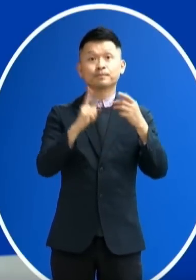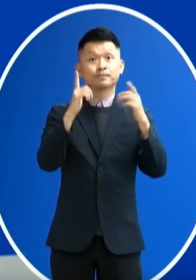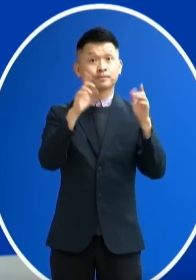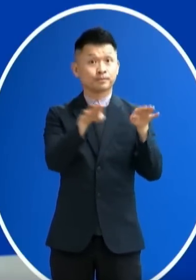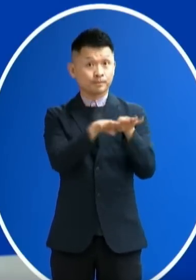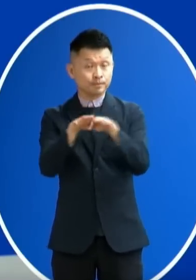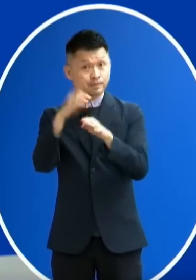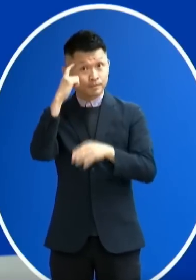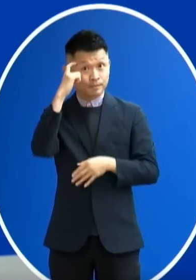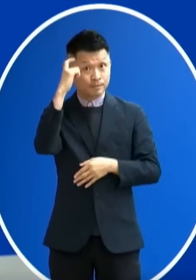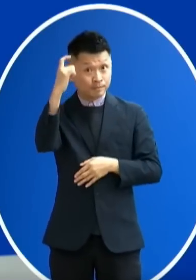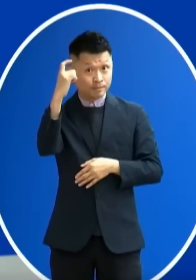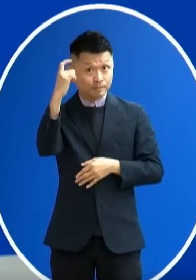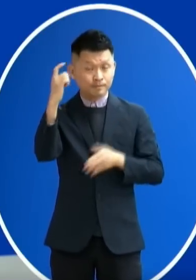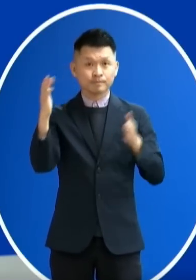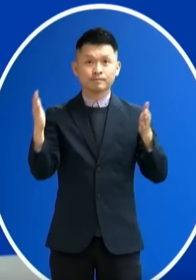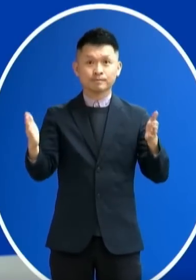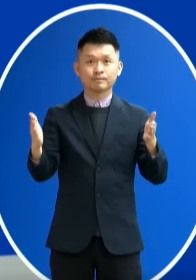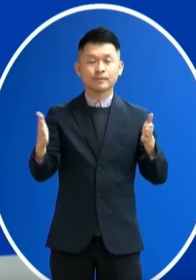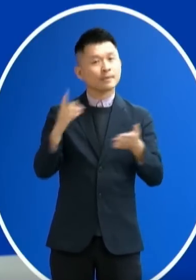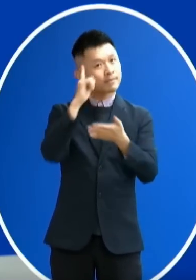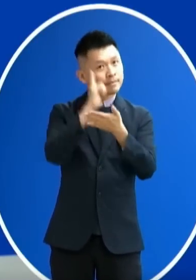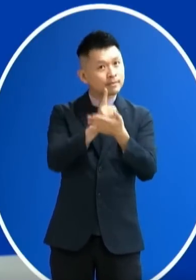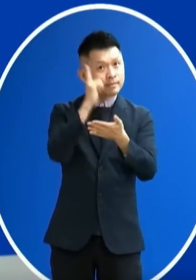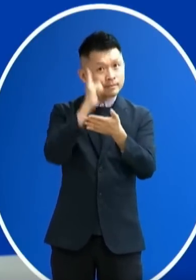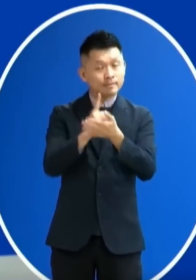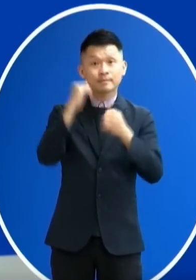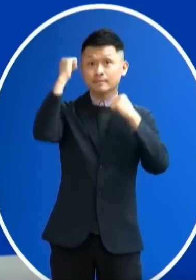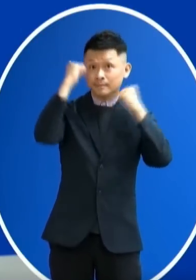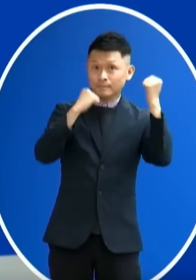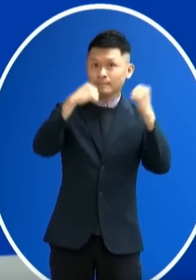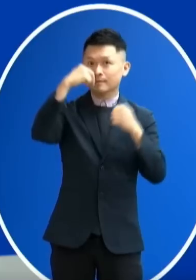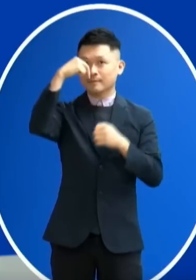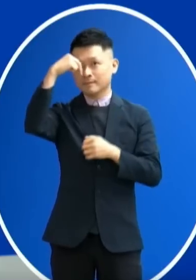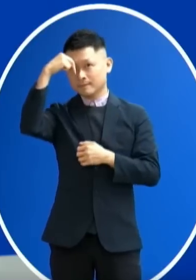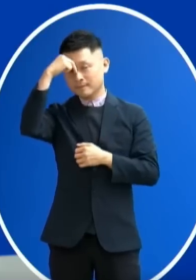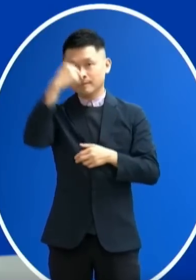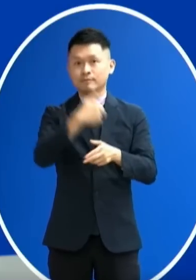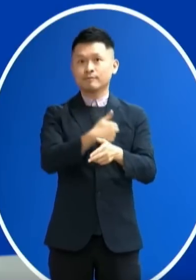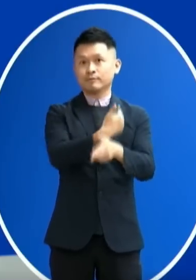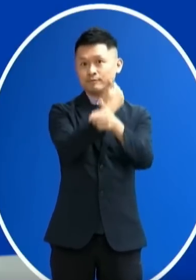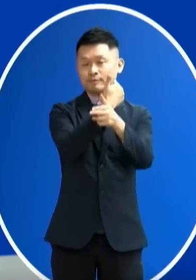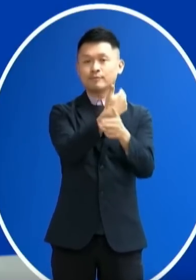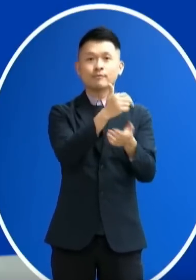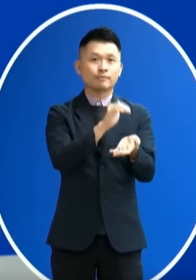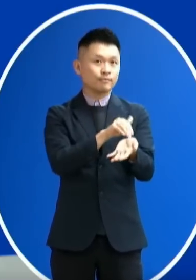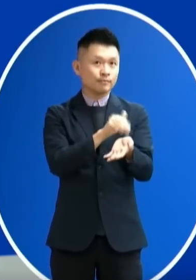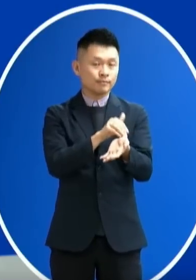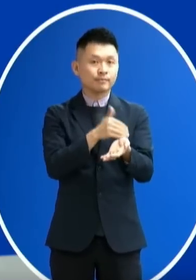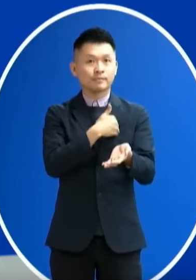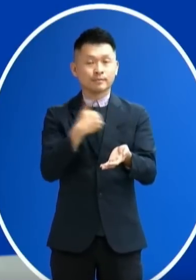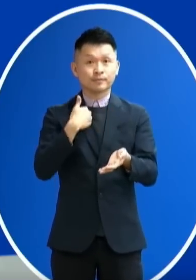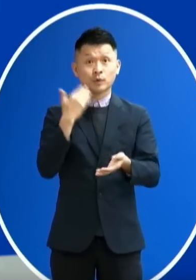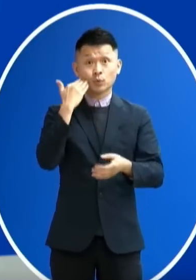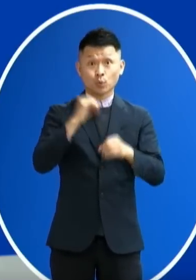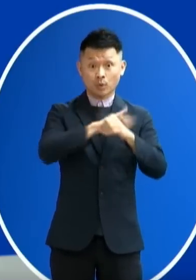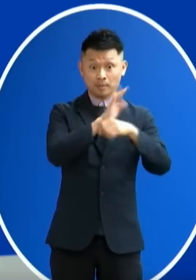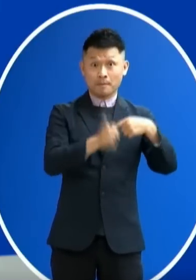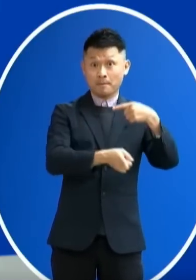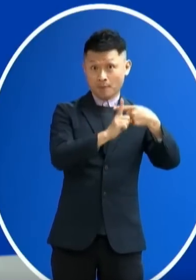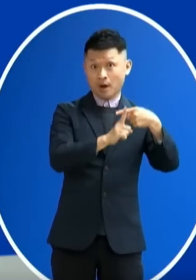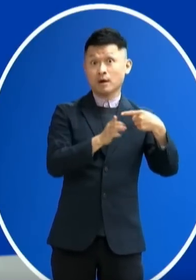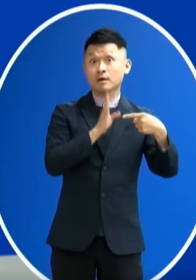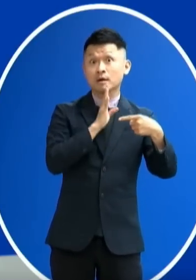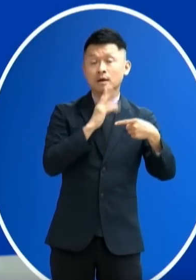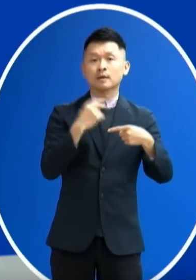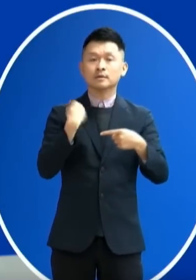假期间呢，来提供每一天的这个上午下午的这个视讯门诊，来做快筛阳性确诊跟